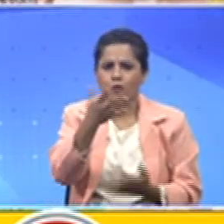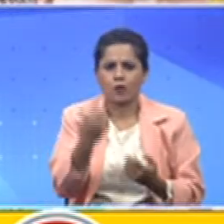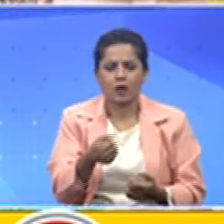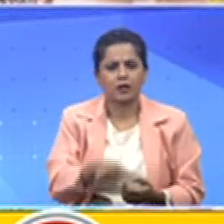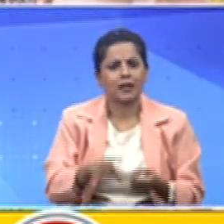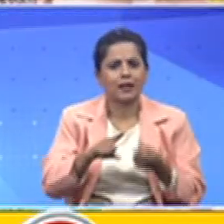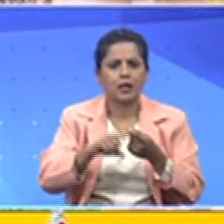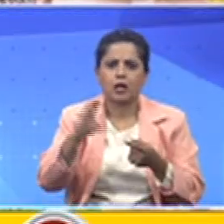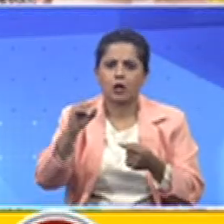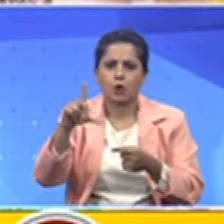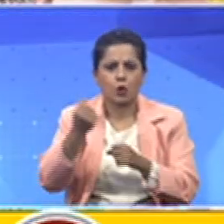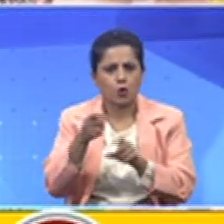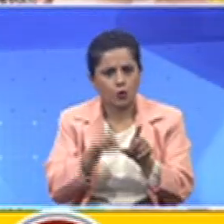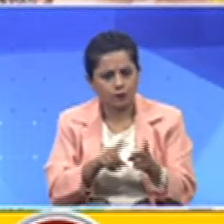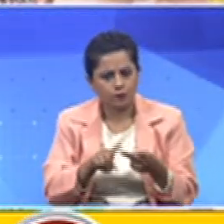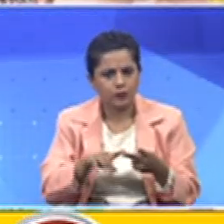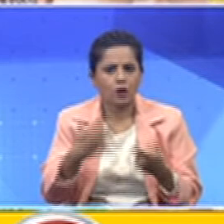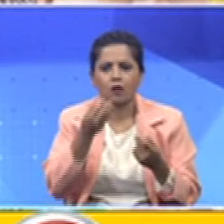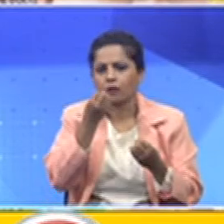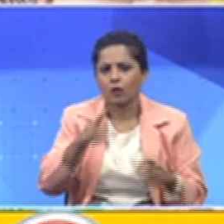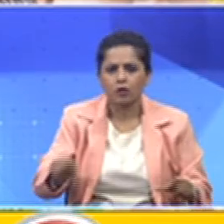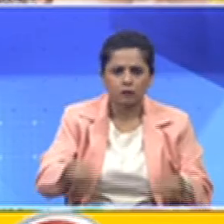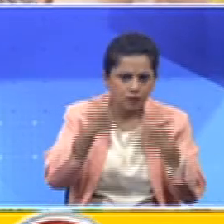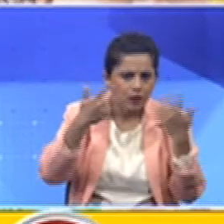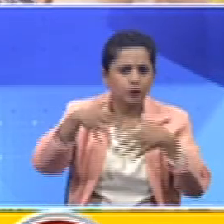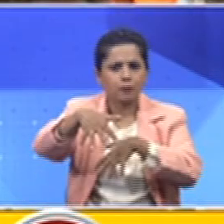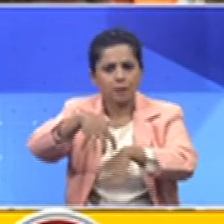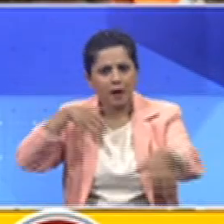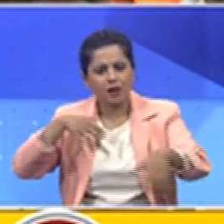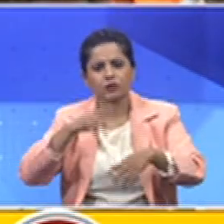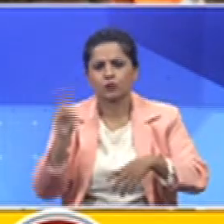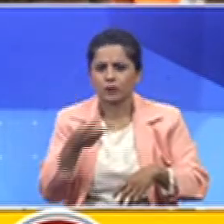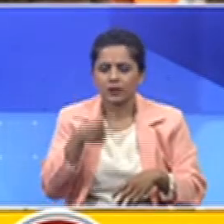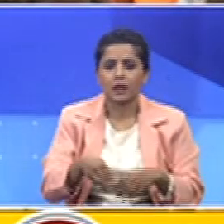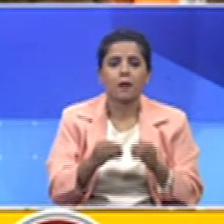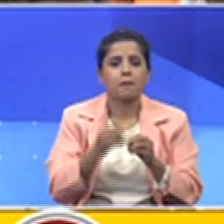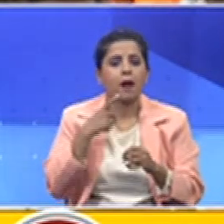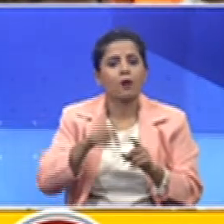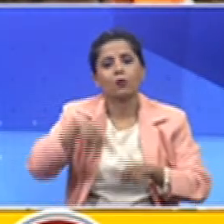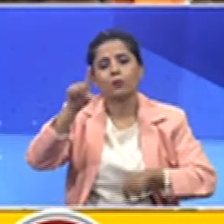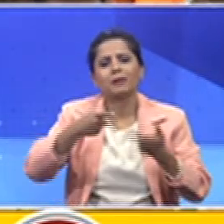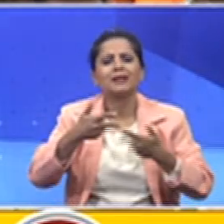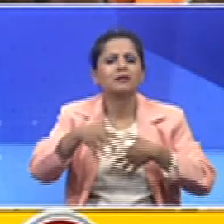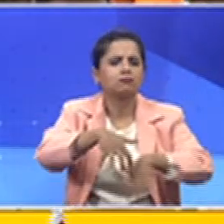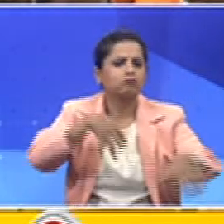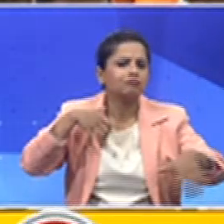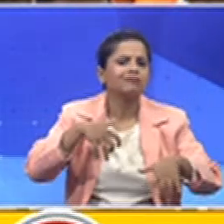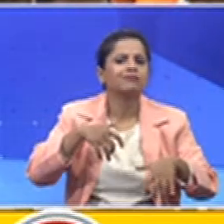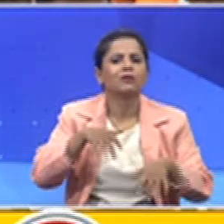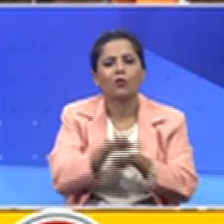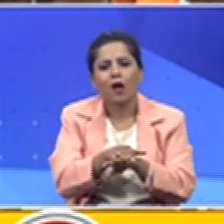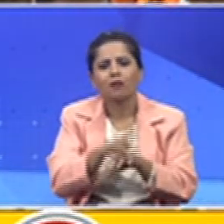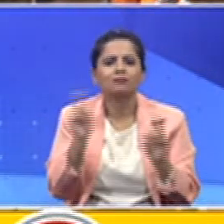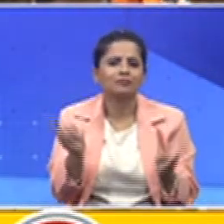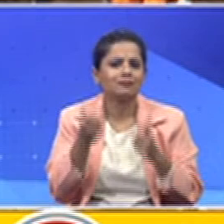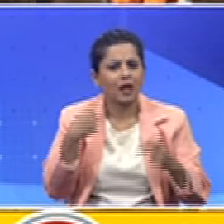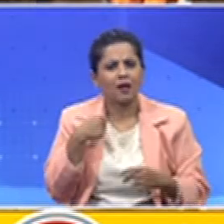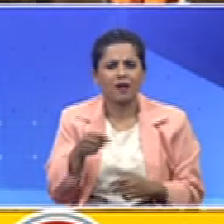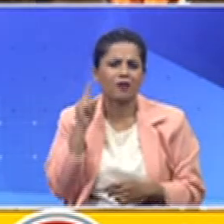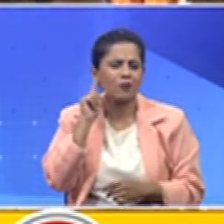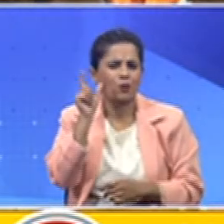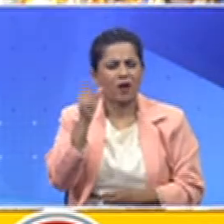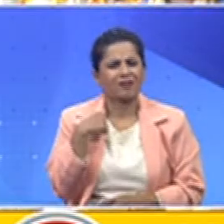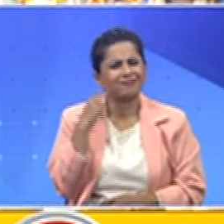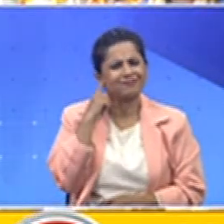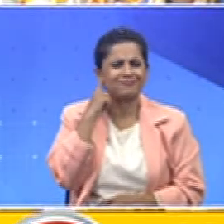इकोलॉजी, फ्लोरा, फौना, बायोडायवर्सिटी जैसे शब्द सुनते हैं तो कुछ